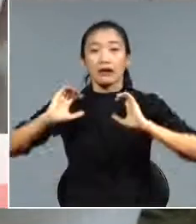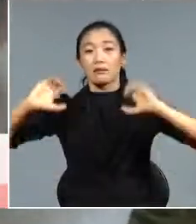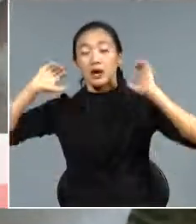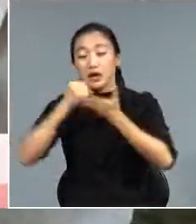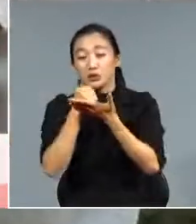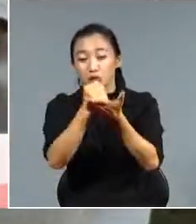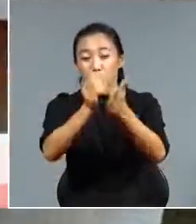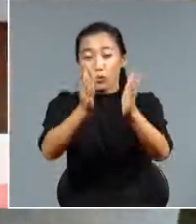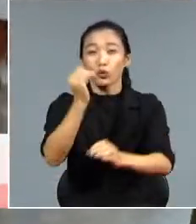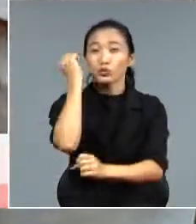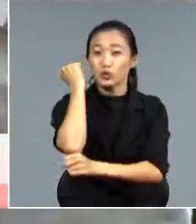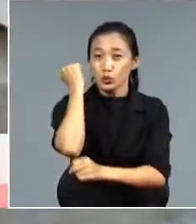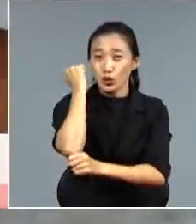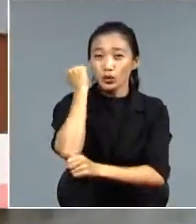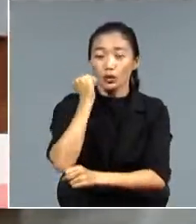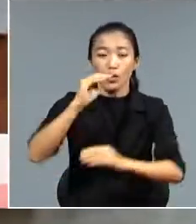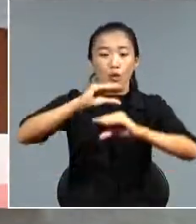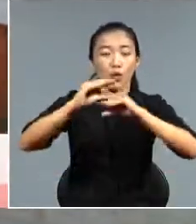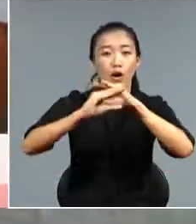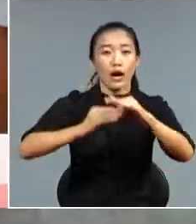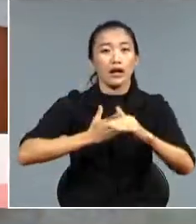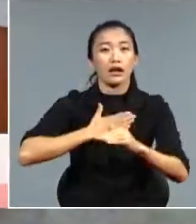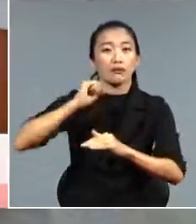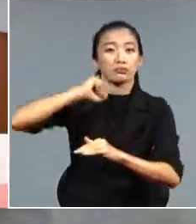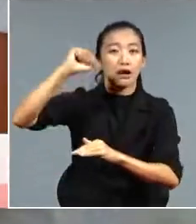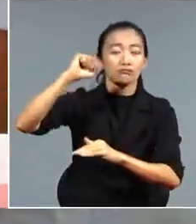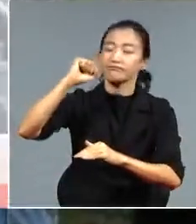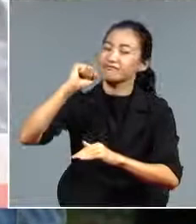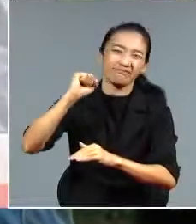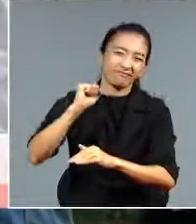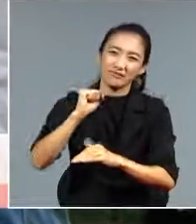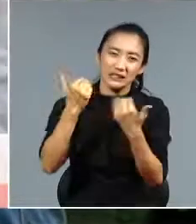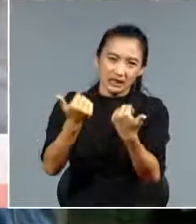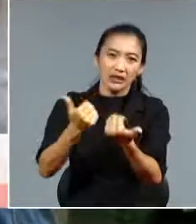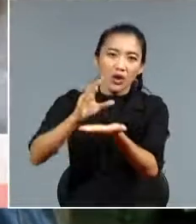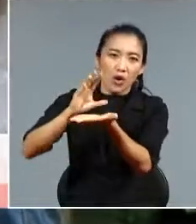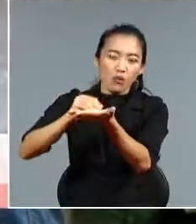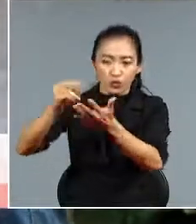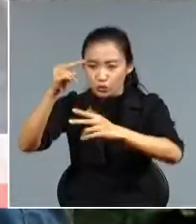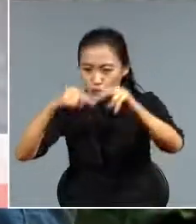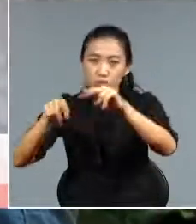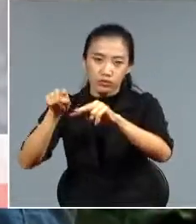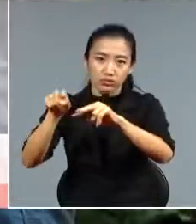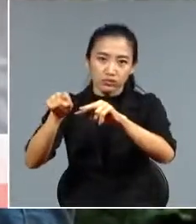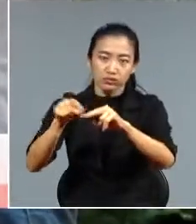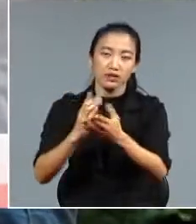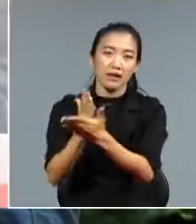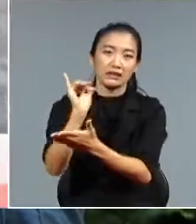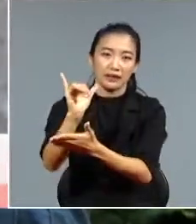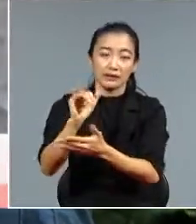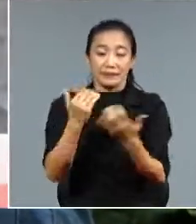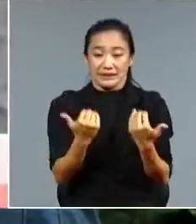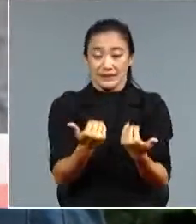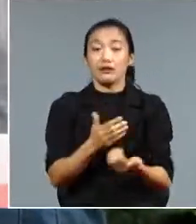จนตอนนี้อยู่ระหว่างการตรวจสอบข้อมูลสำหรับชีวิตของป้าแกนครับที่ผ่านมาเนี่ยอาศัยอยู่บ้านเพียงลำพัง